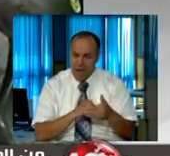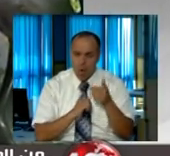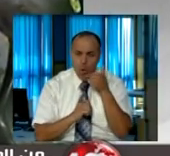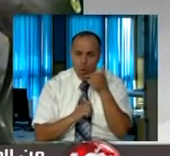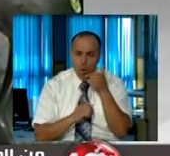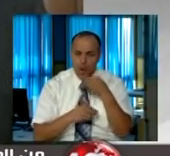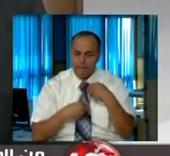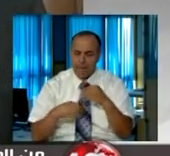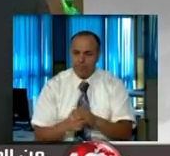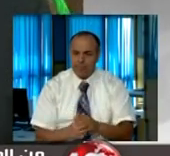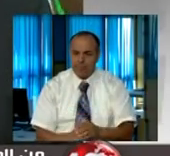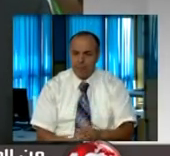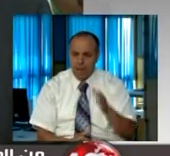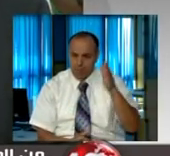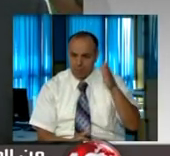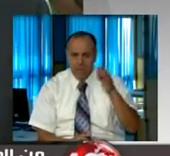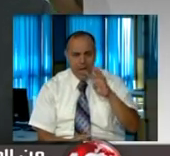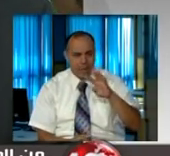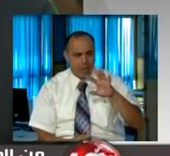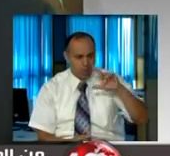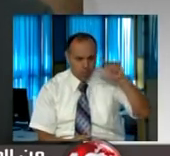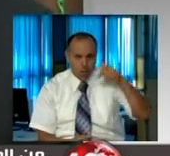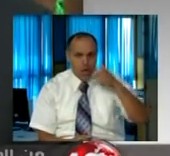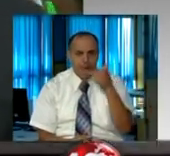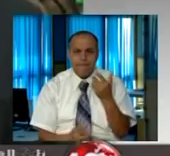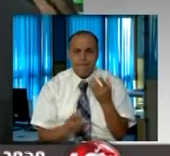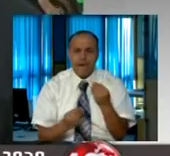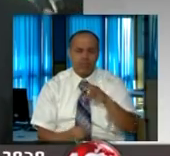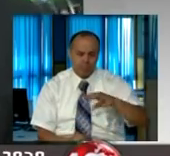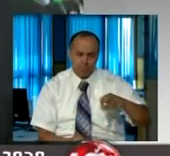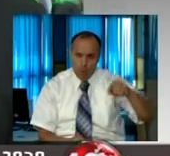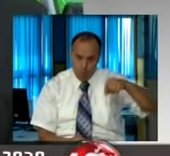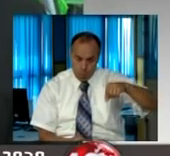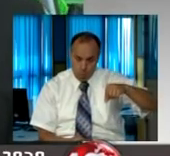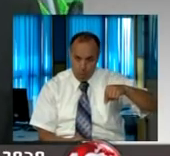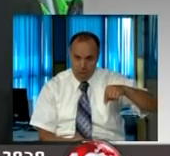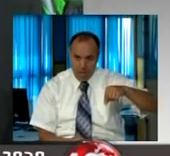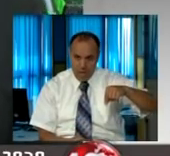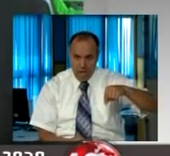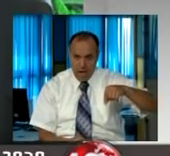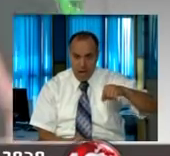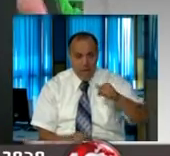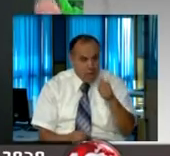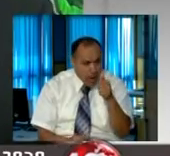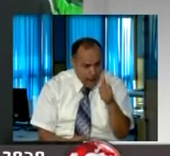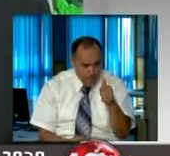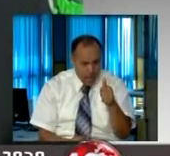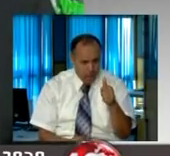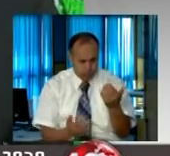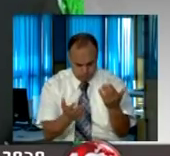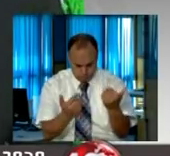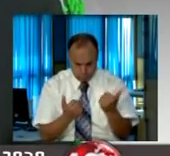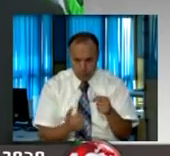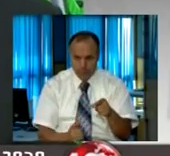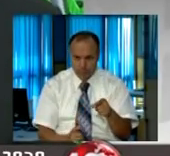عملية الترويج. مستقبلا 3-4 شهور باش يكونوا عديد المنتوجات اللي موجودة تويك اليوم عندهم جودة مميزة، اللي إن شاء الله في مشلاه باش